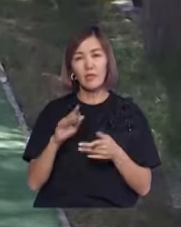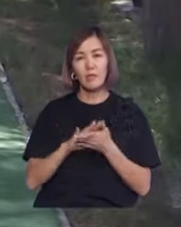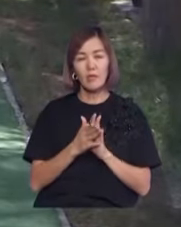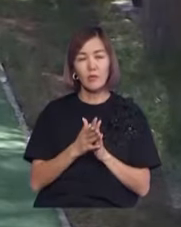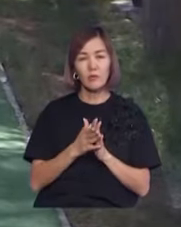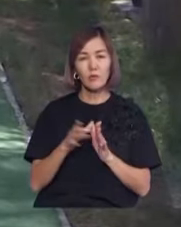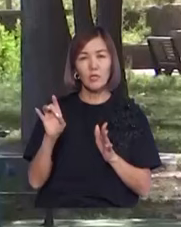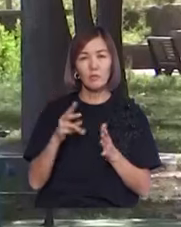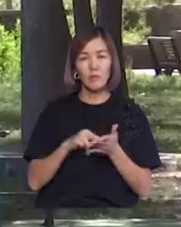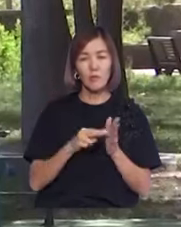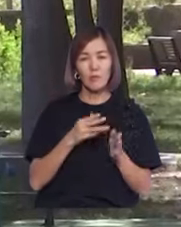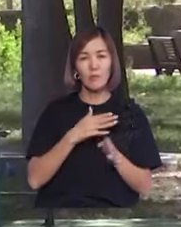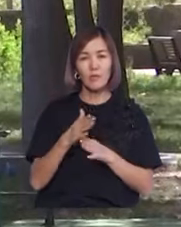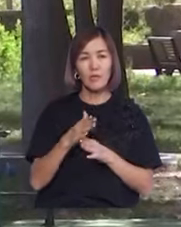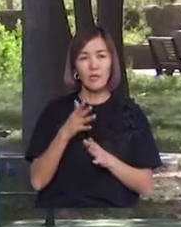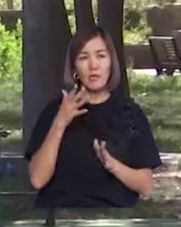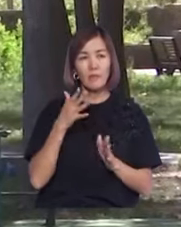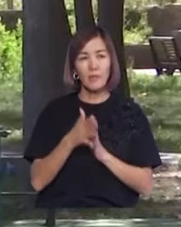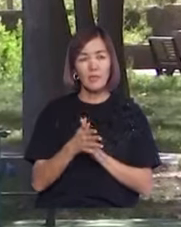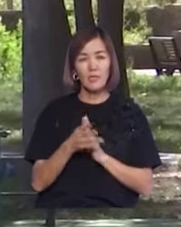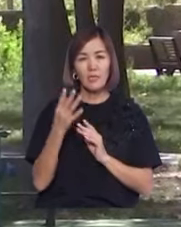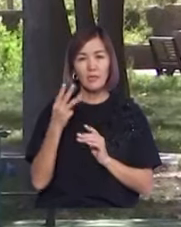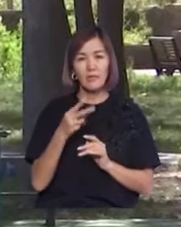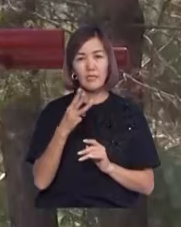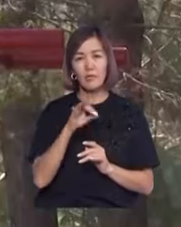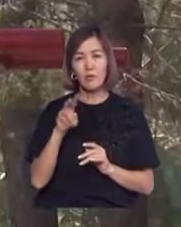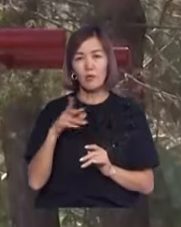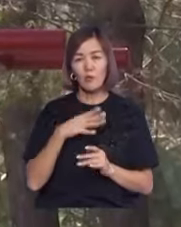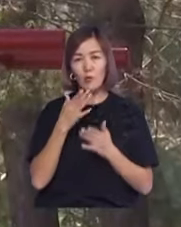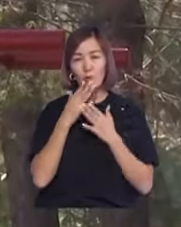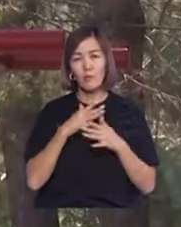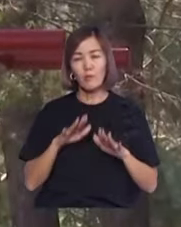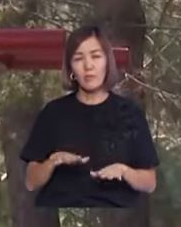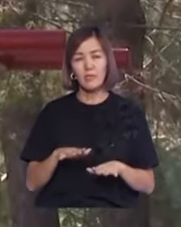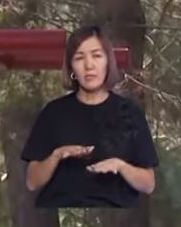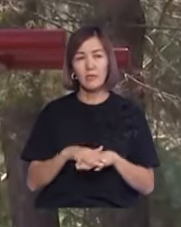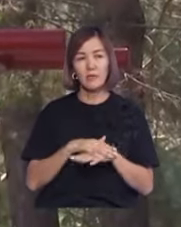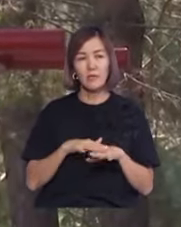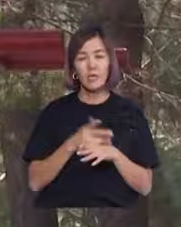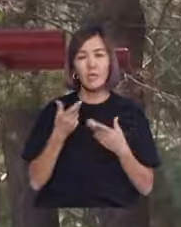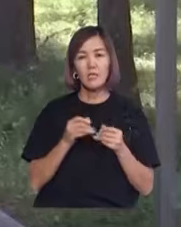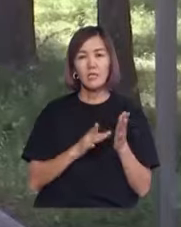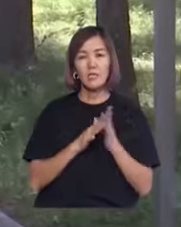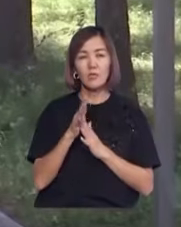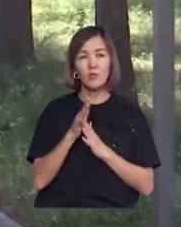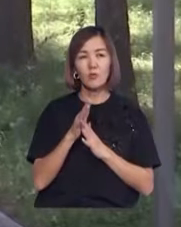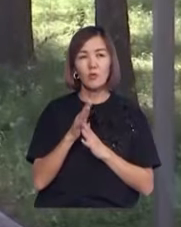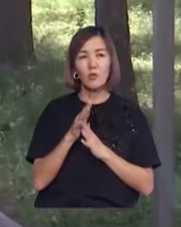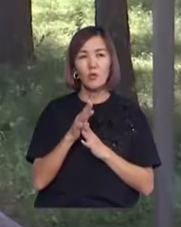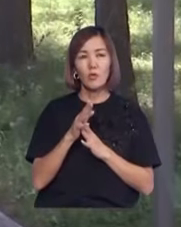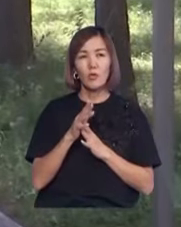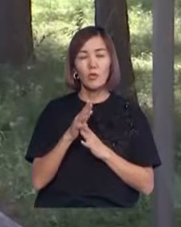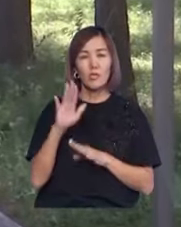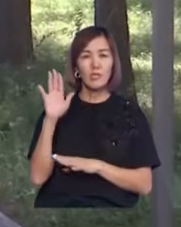из республиканского бюджета было потрачено 23 миллиона тенге. Теперь в любимом местными жителями сквере, где растут полувековые сосны,